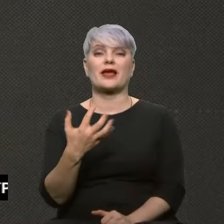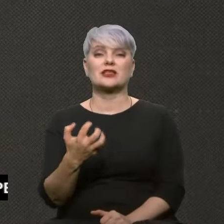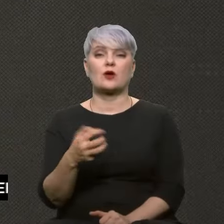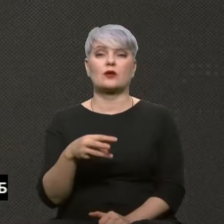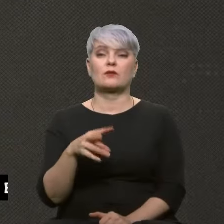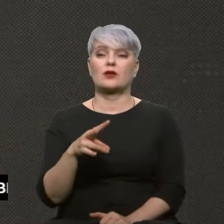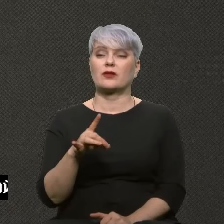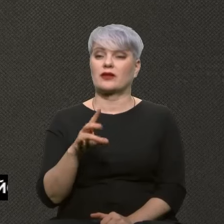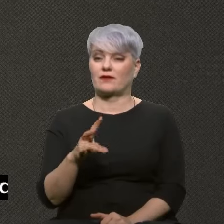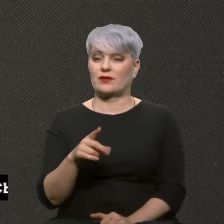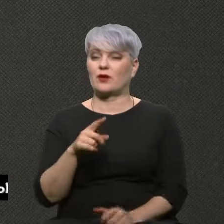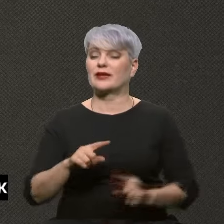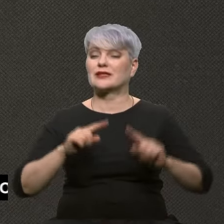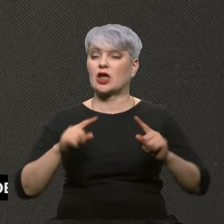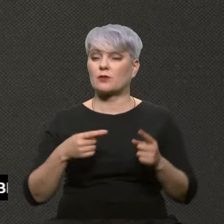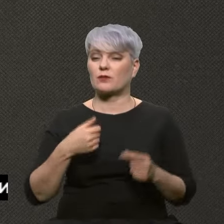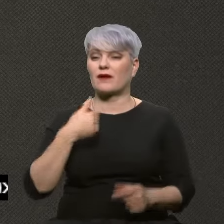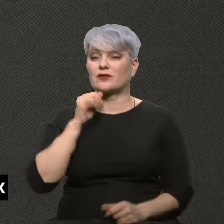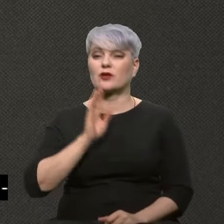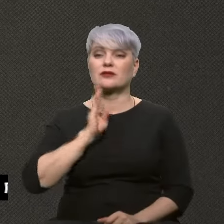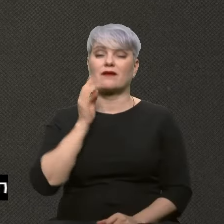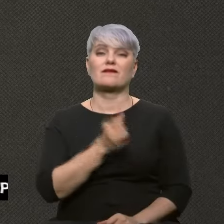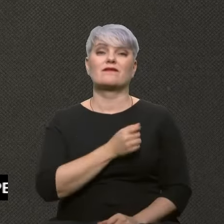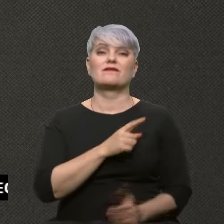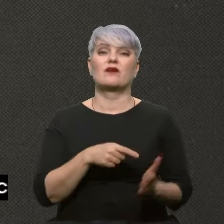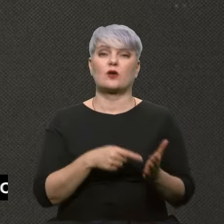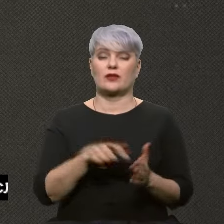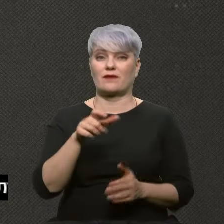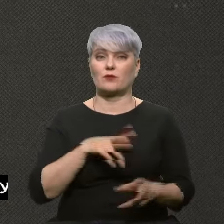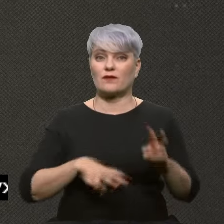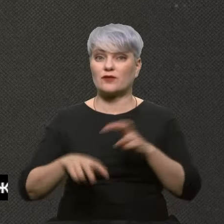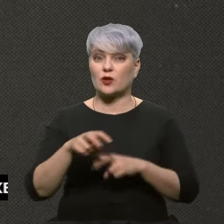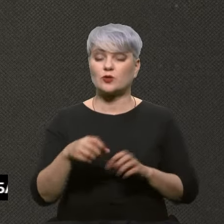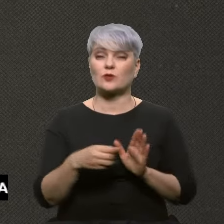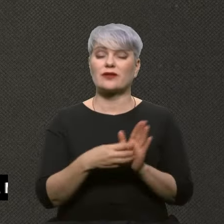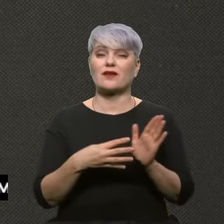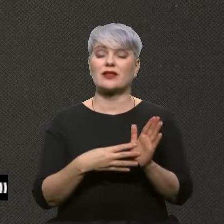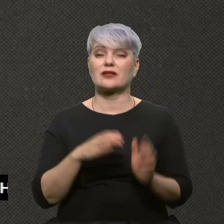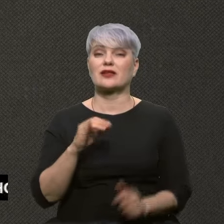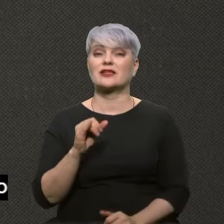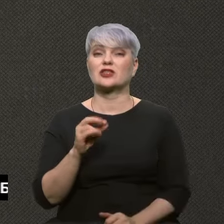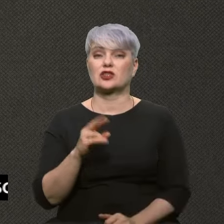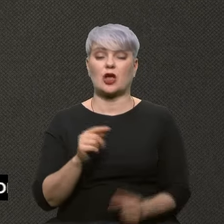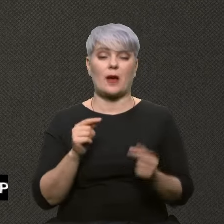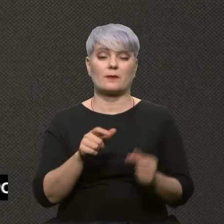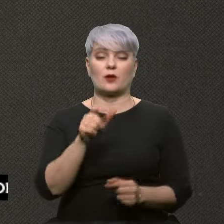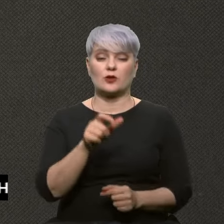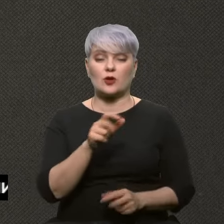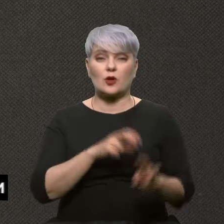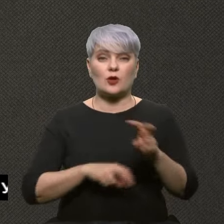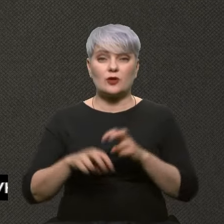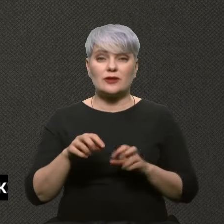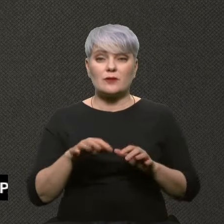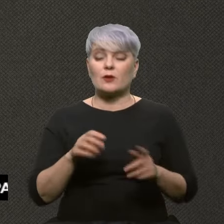Затримали Гринкевича напередодні зранку в Одесі. Він перебував у розшуку з 19 січня. Проти нього розслідують справу про